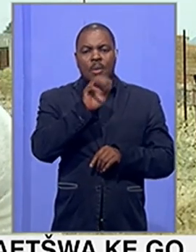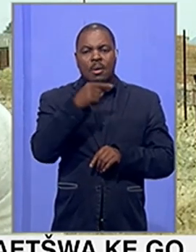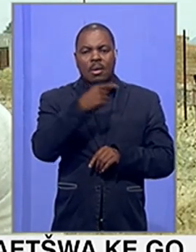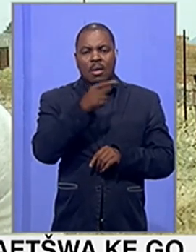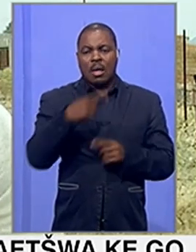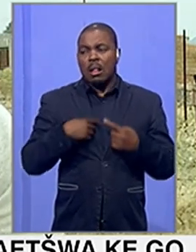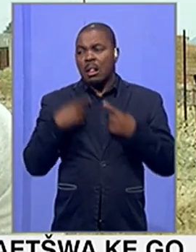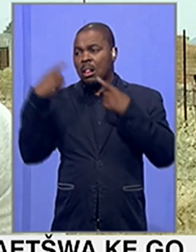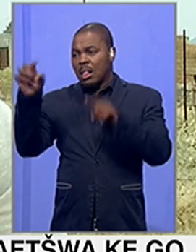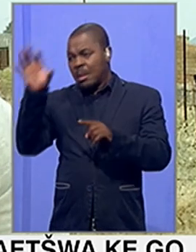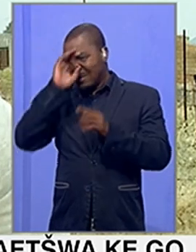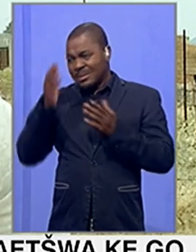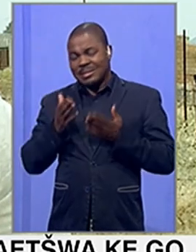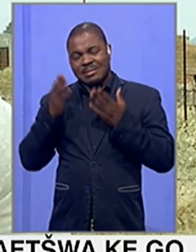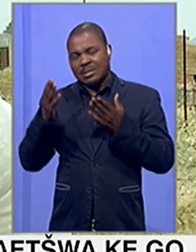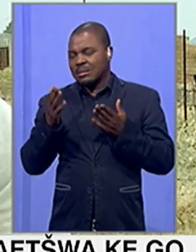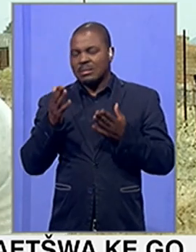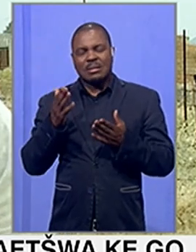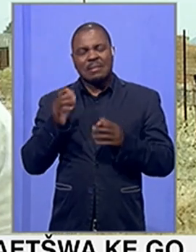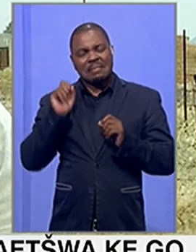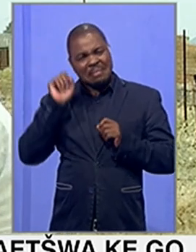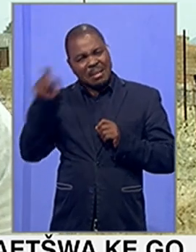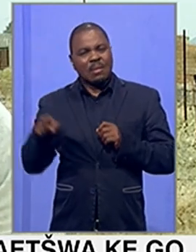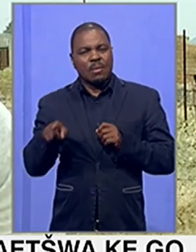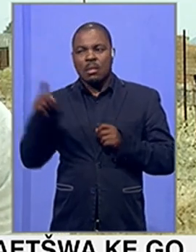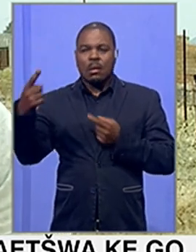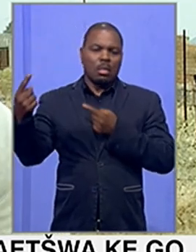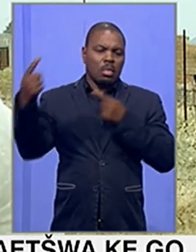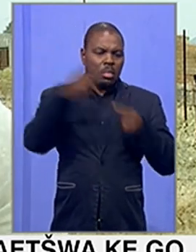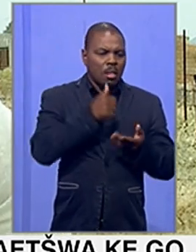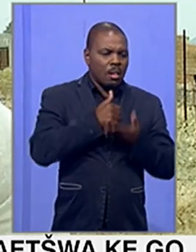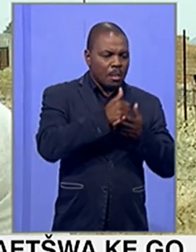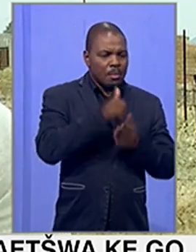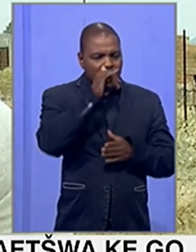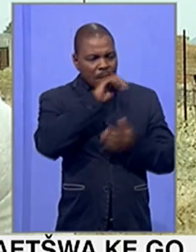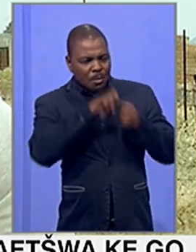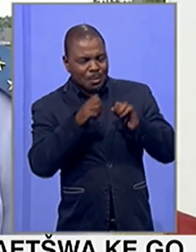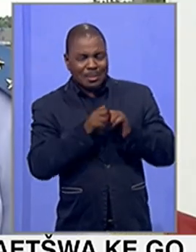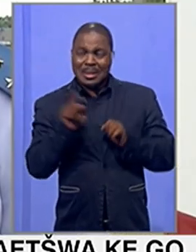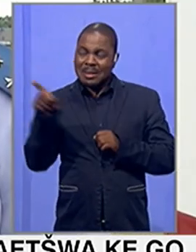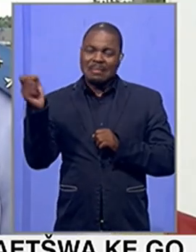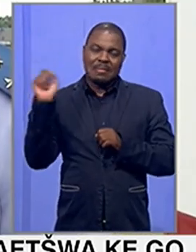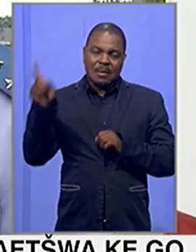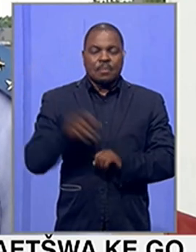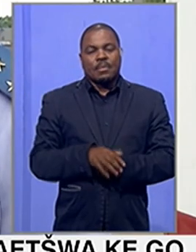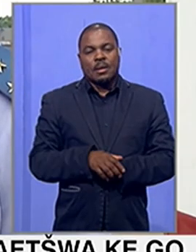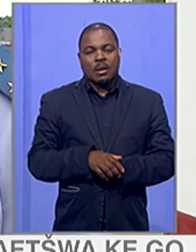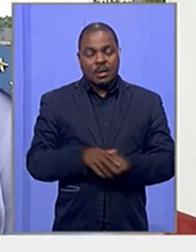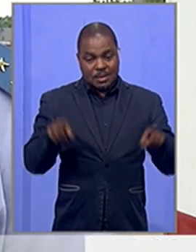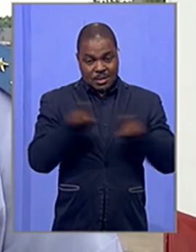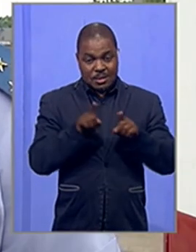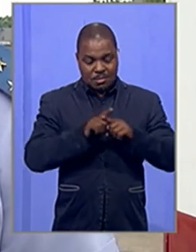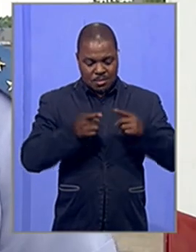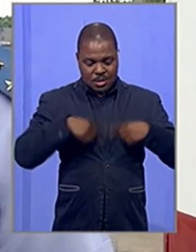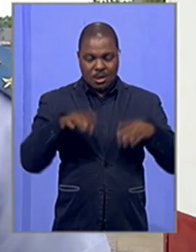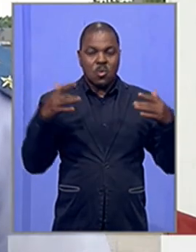re itlhelela mapodisi ka nako go ka arabela kgotsa go ka responda ga gona le di-crime ka kwano. Le rona re tshwenyegile